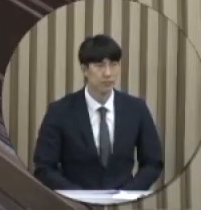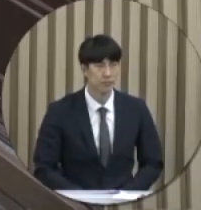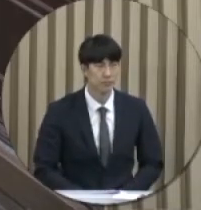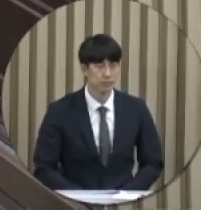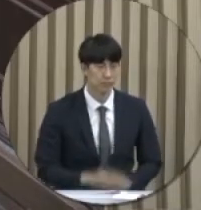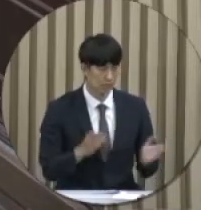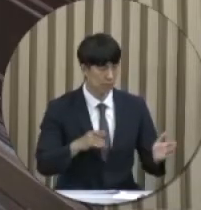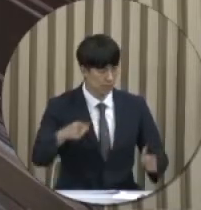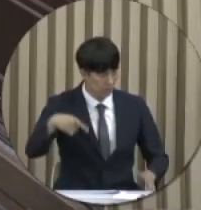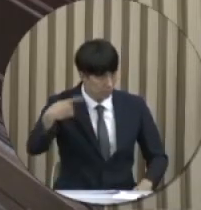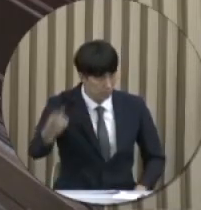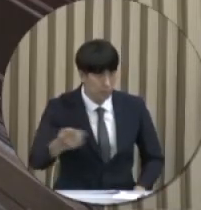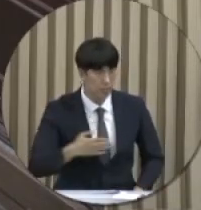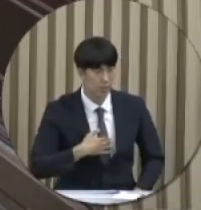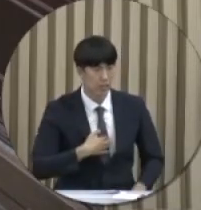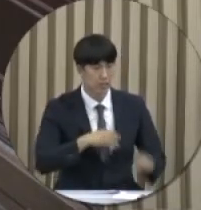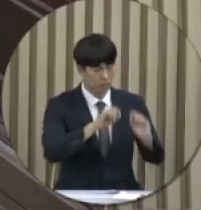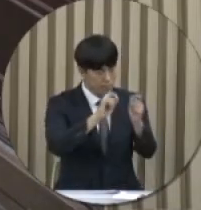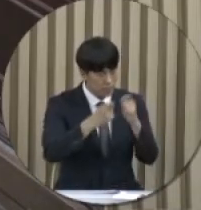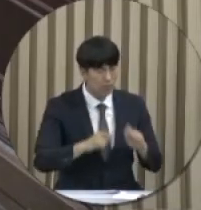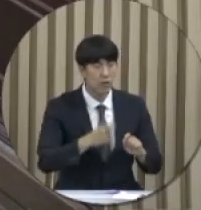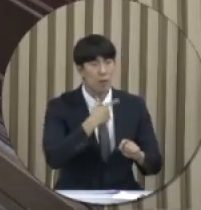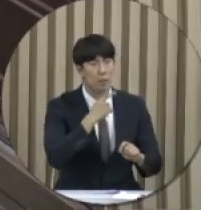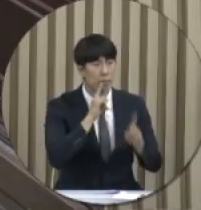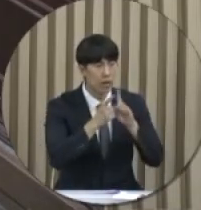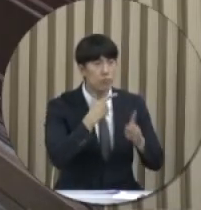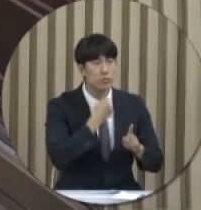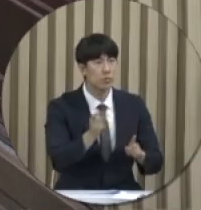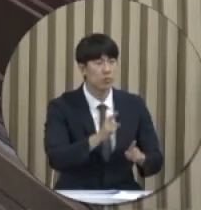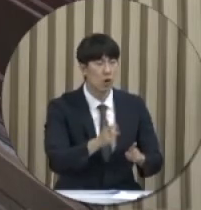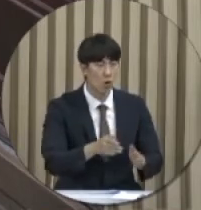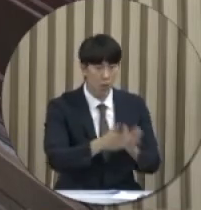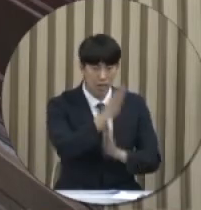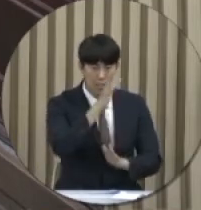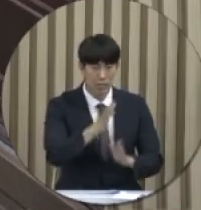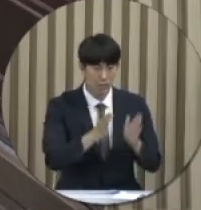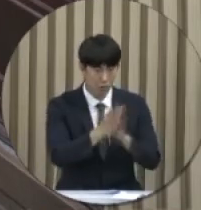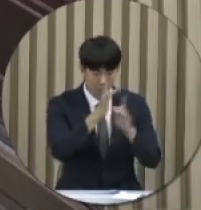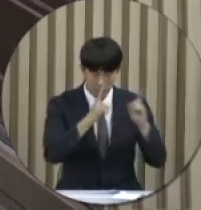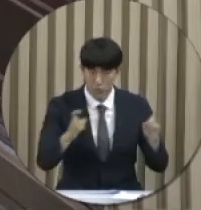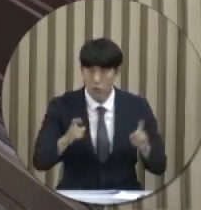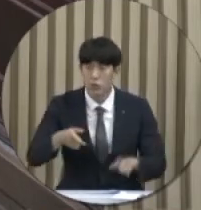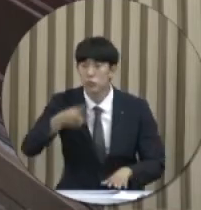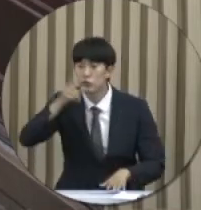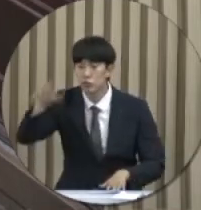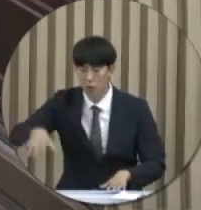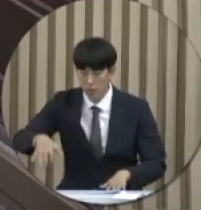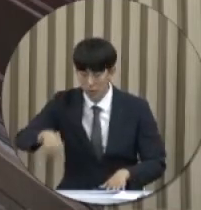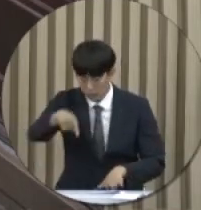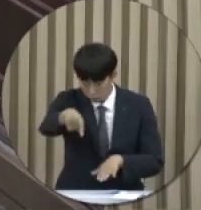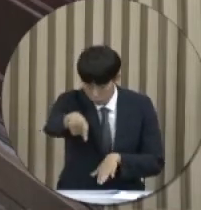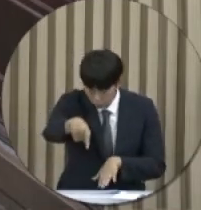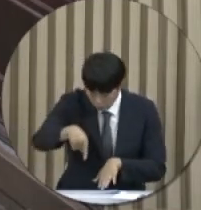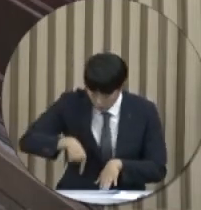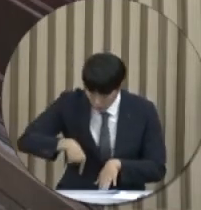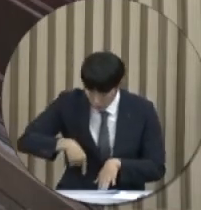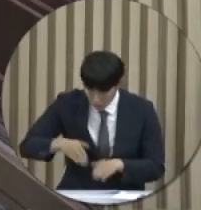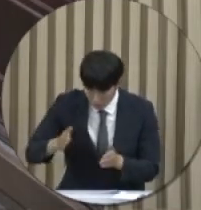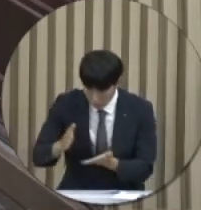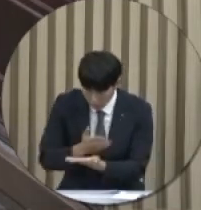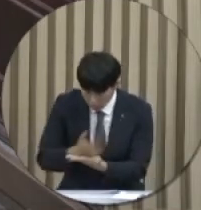그 다음에 제가 하나 말씀드리고 싶은 건이 화성하고 수원하고 이 경계 조정에 대한 부분을 말씀을 드리도록